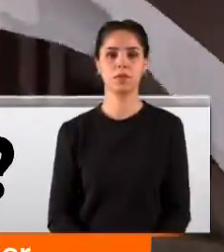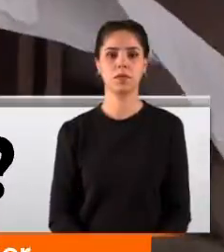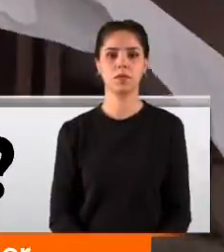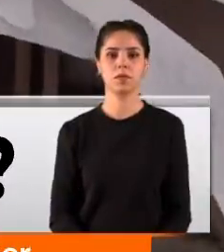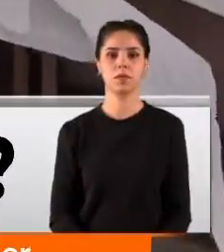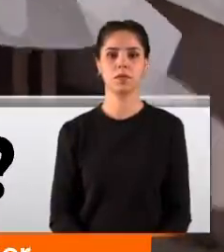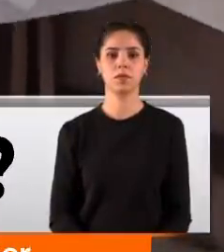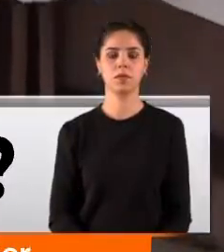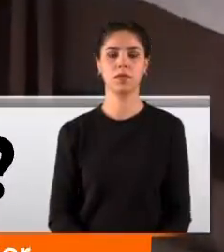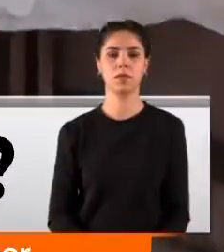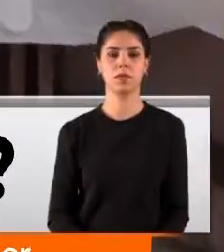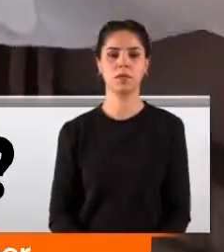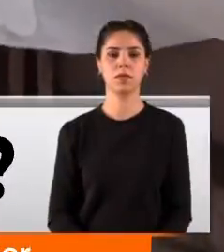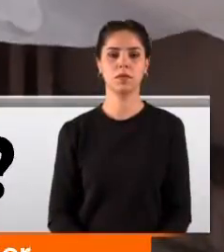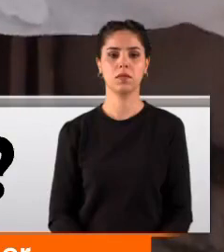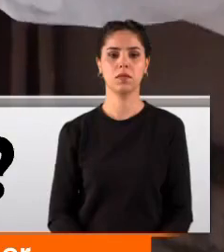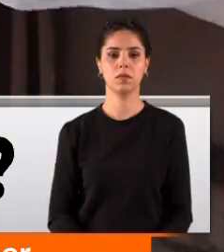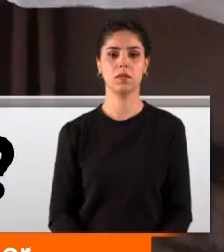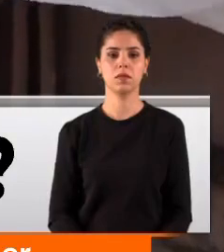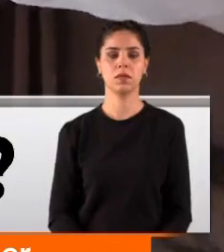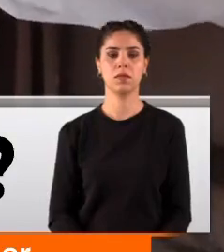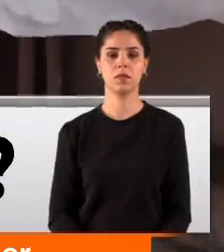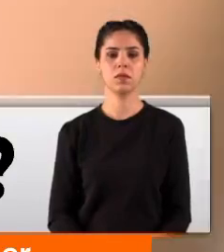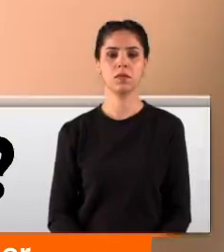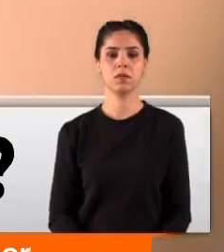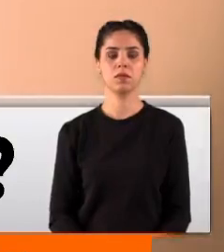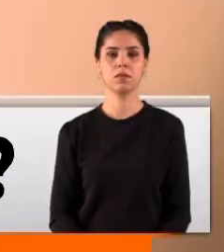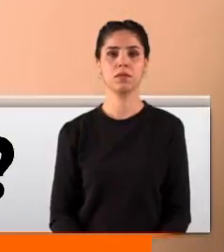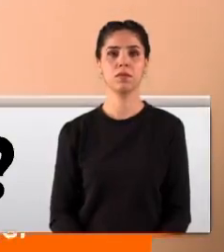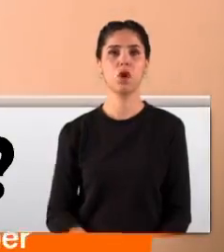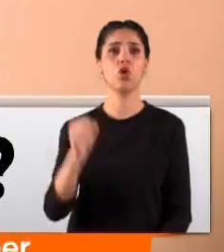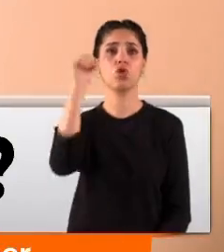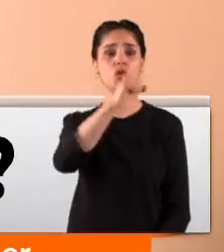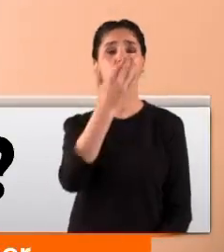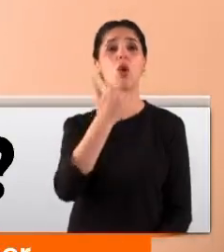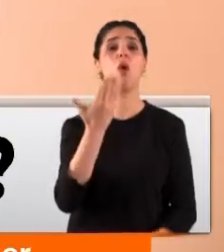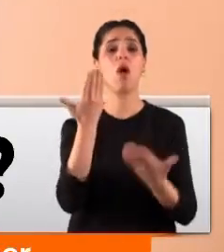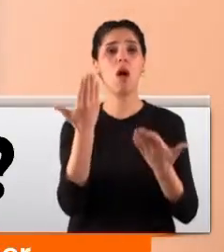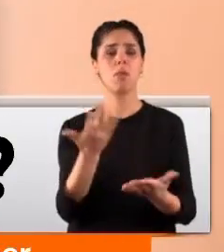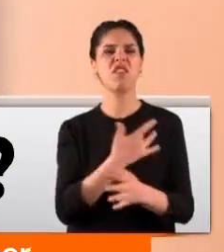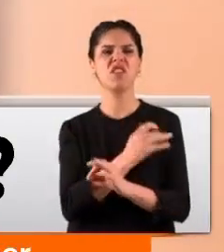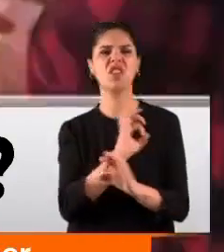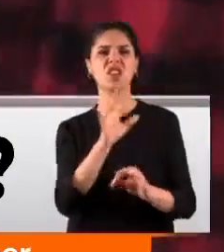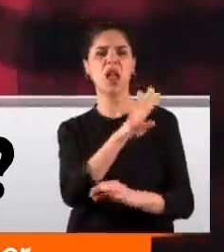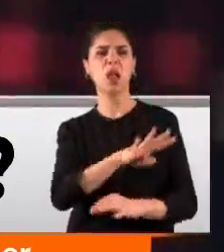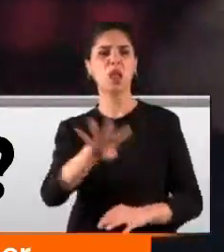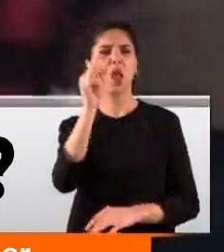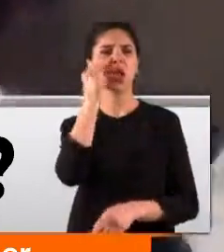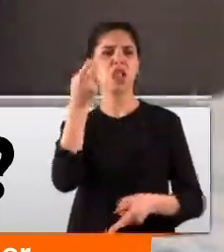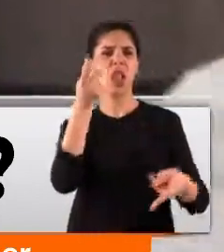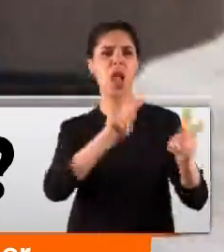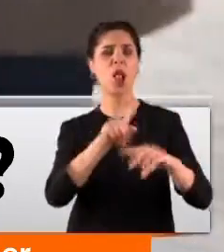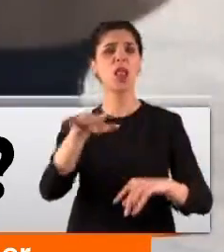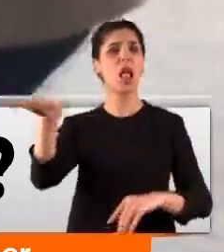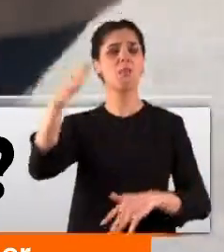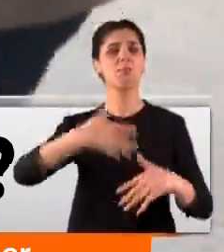Evde altın var diye söylemiş ama gerçekten var mıydı onu bilmiyoruz. Düşmanları yoktu ama acımasızca öldürüldüler. Akıllardaki tek